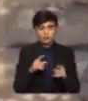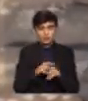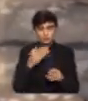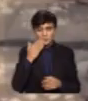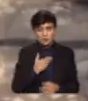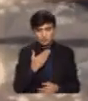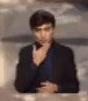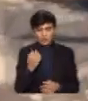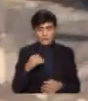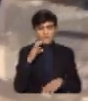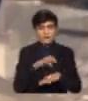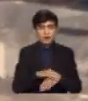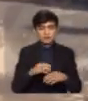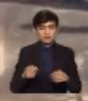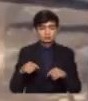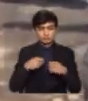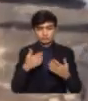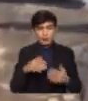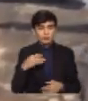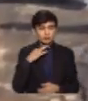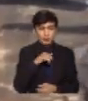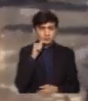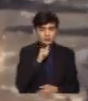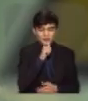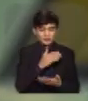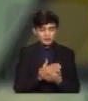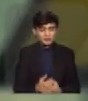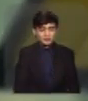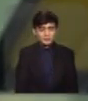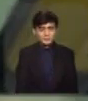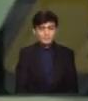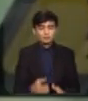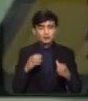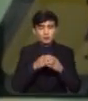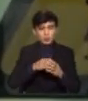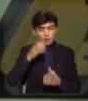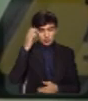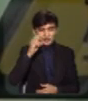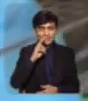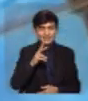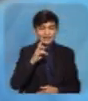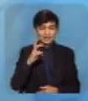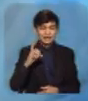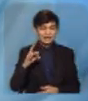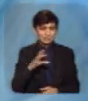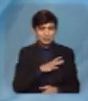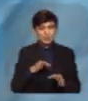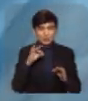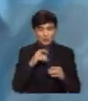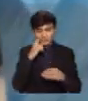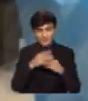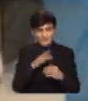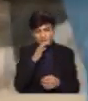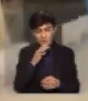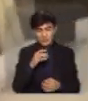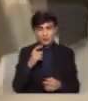Нас поставили перед фактом. А многое скрывают. Группа ученых КНР сообщила, что вероятным промежуточным